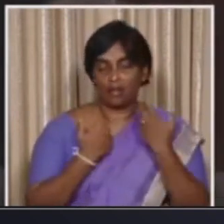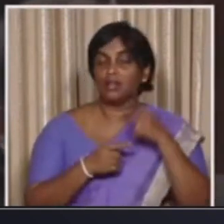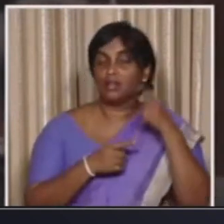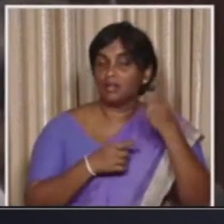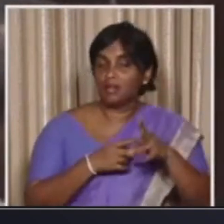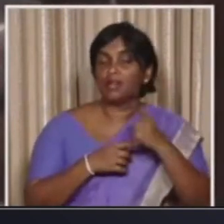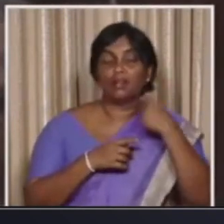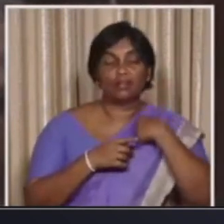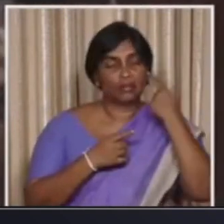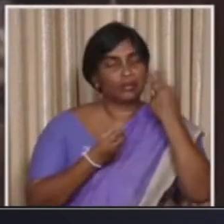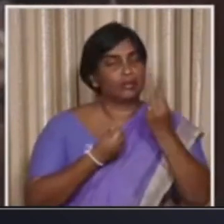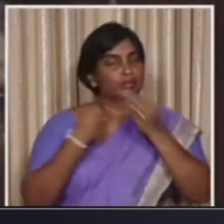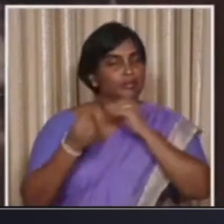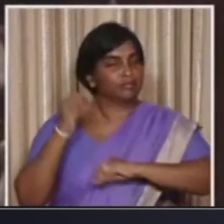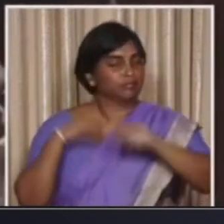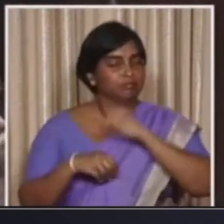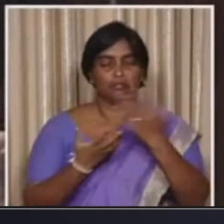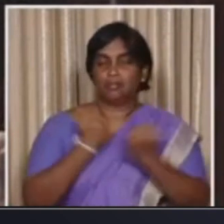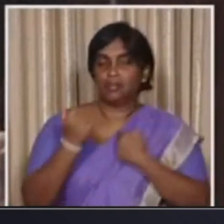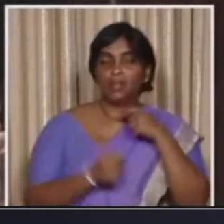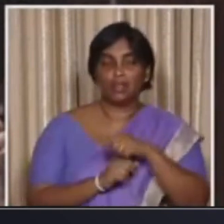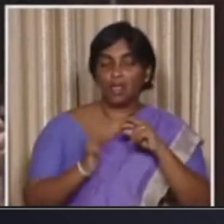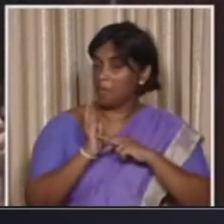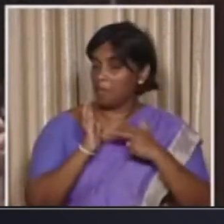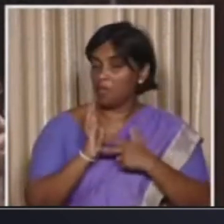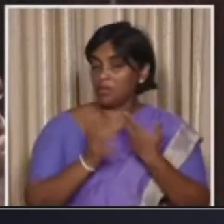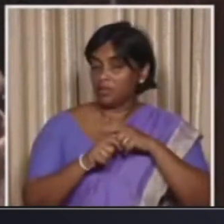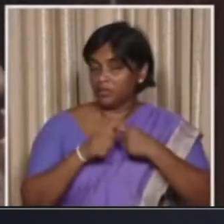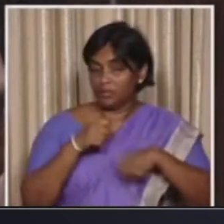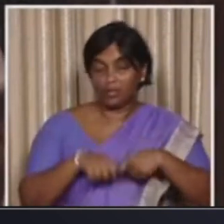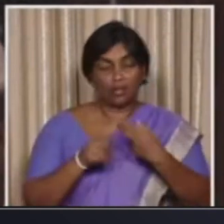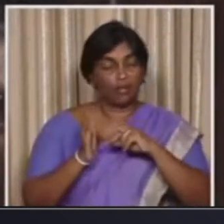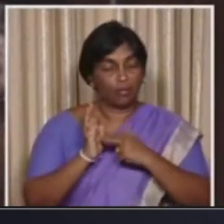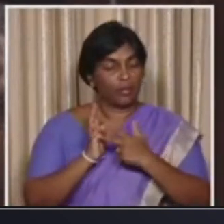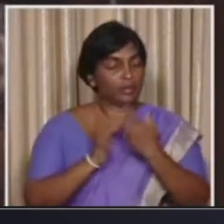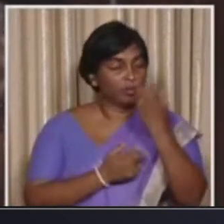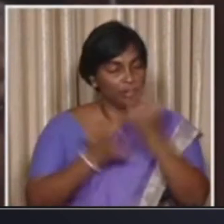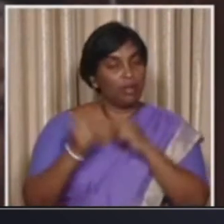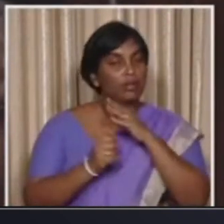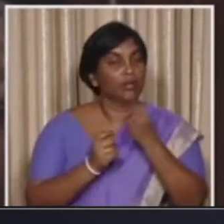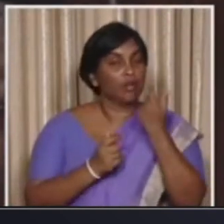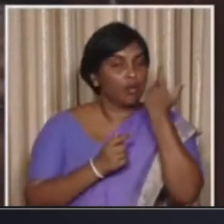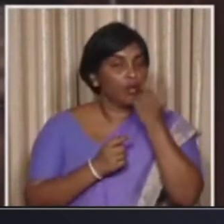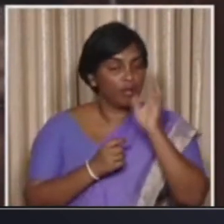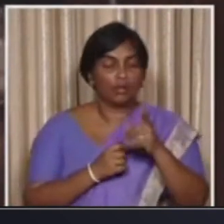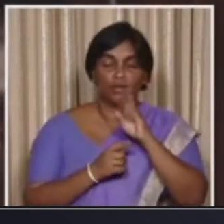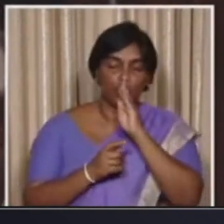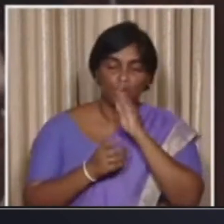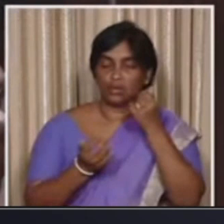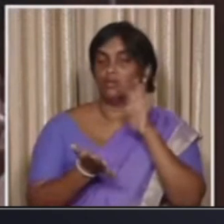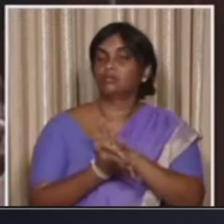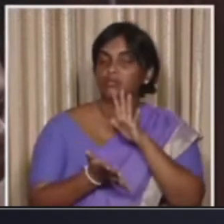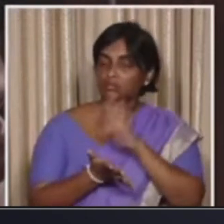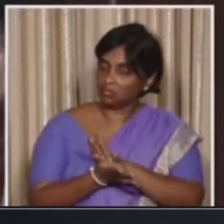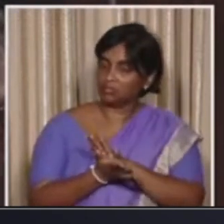නිසා නොසෑහෙන්න වියදම් කරනවා මේ වියදම් දරන්න මේ වියදම් දරන්න සල්ලි හොයාගන්නේ එක්ක සල්ලි අච්චු ගහලා